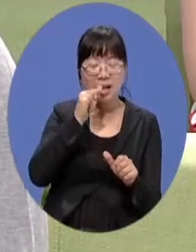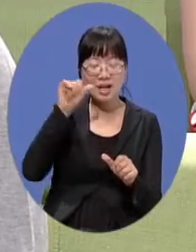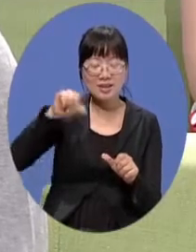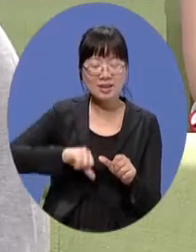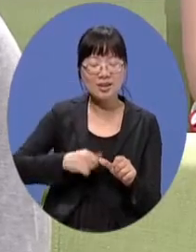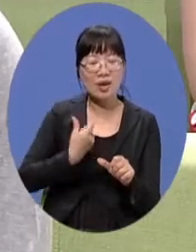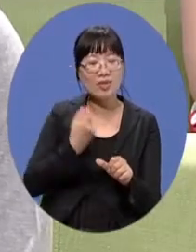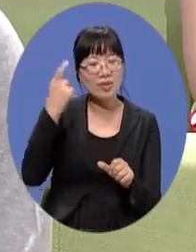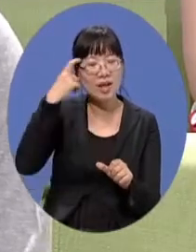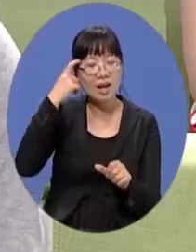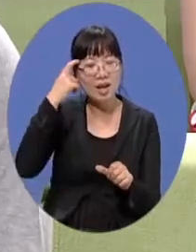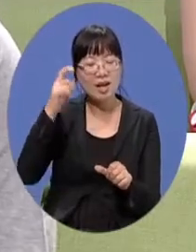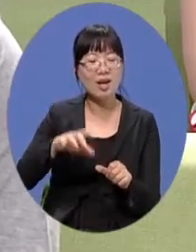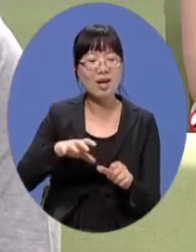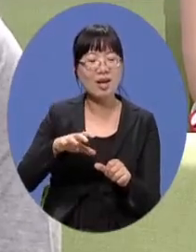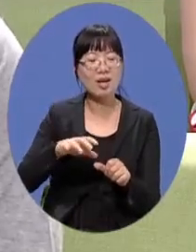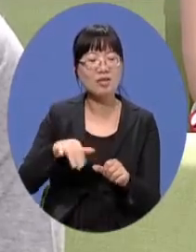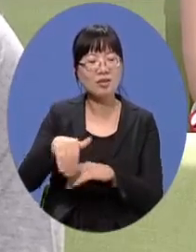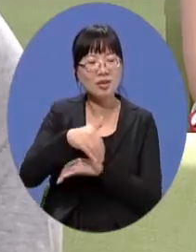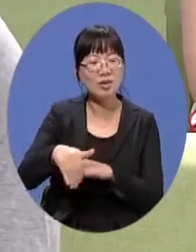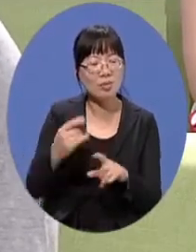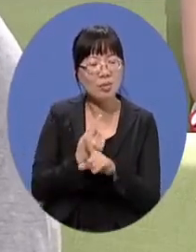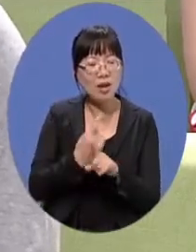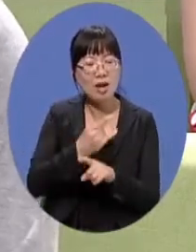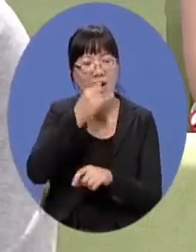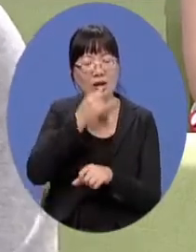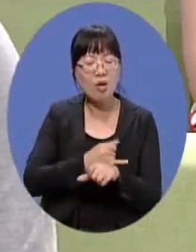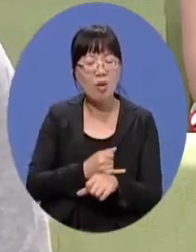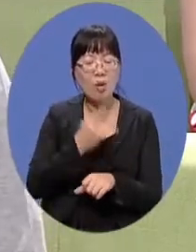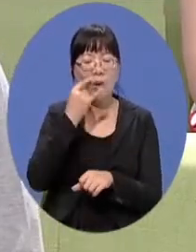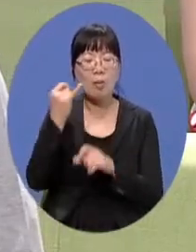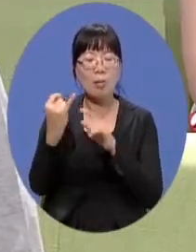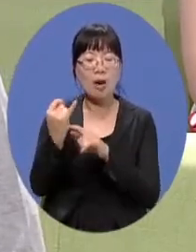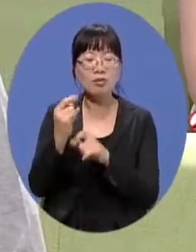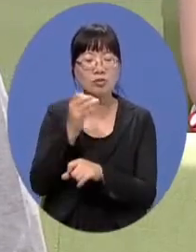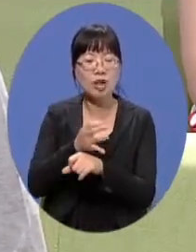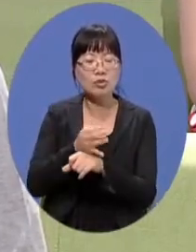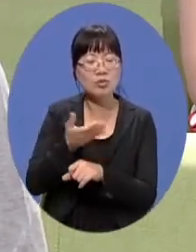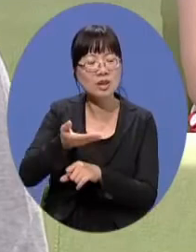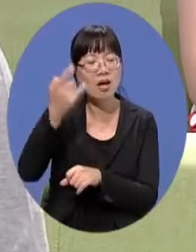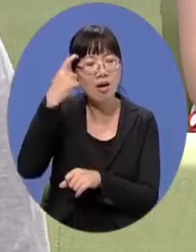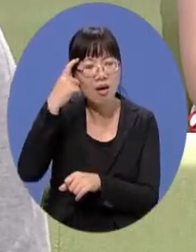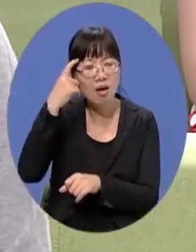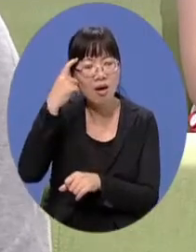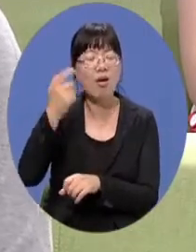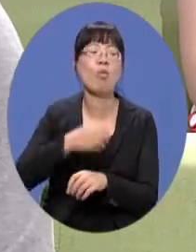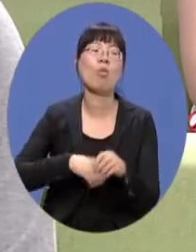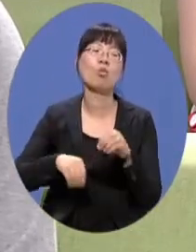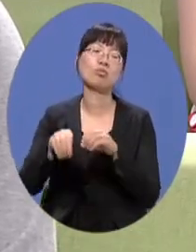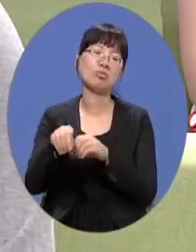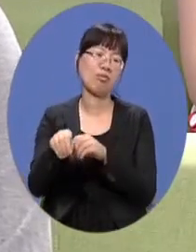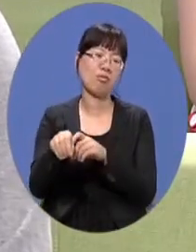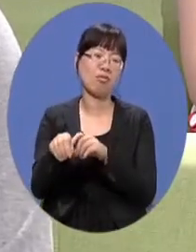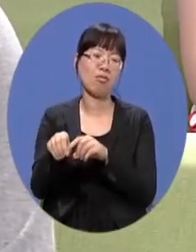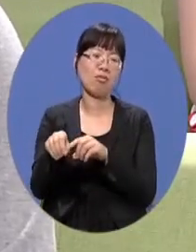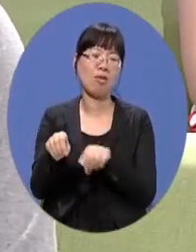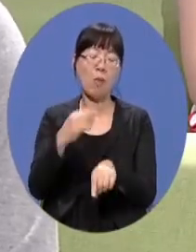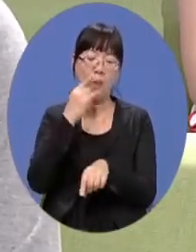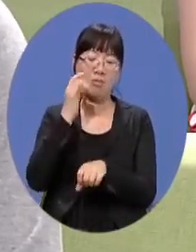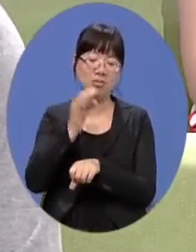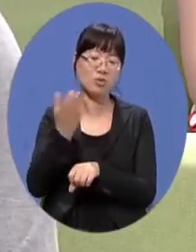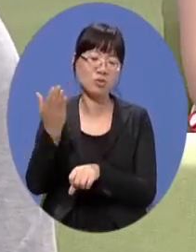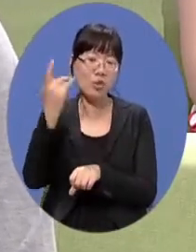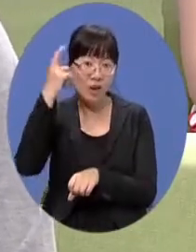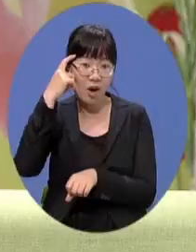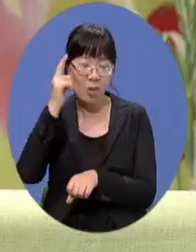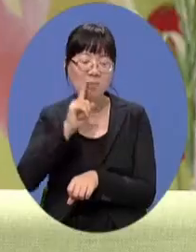같다. 이럴 때는 차라리 전략을 바꿔서 엄마 그거 사주려고 그랬는데. 아, 오히려, 오히려. 야, 엄마가 사주려고